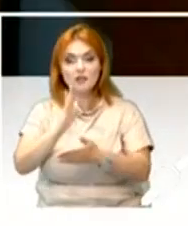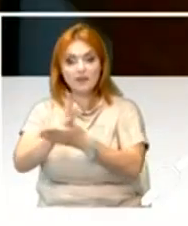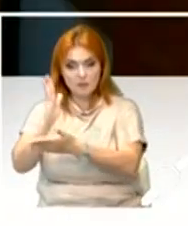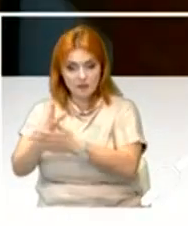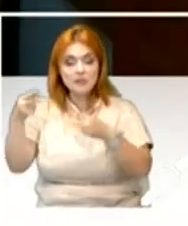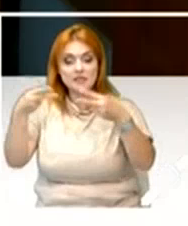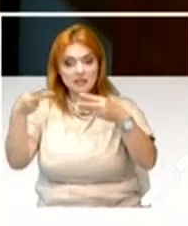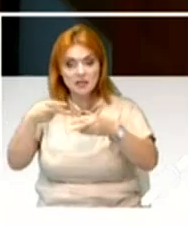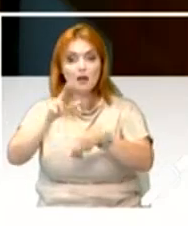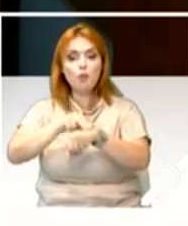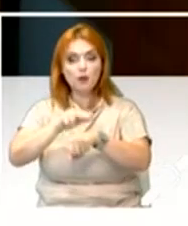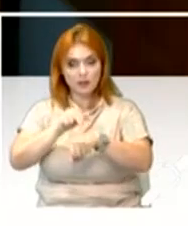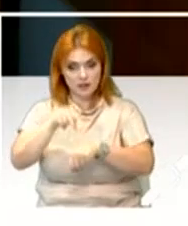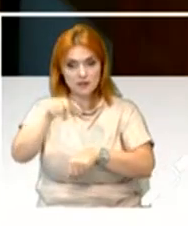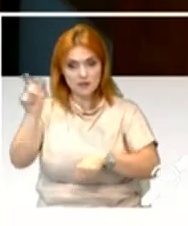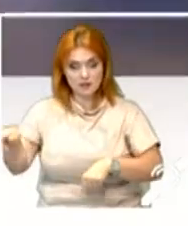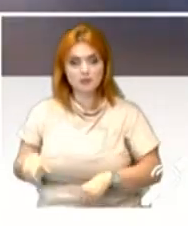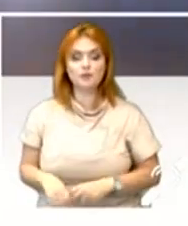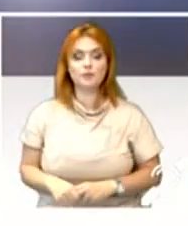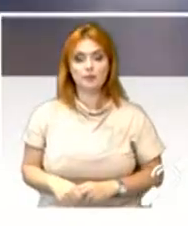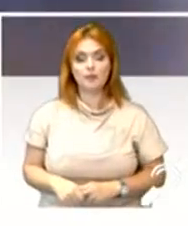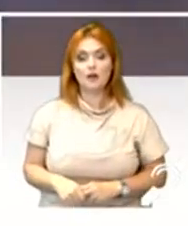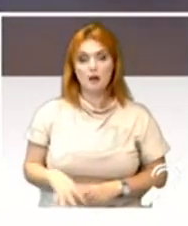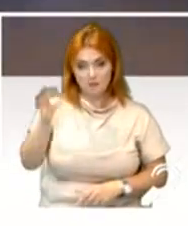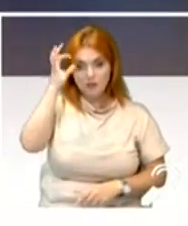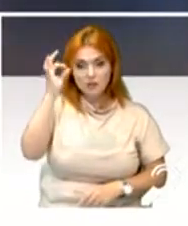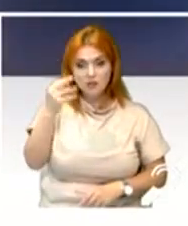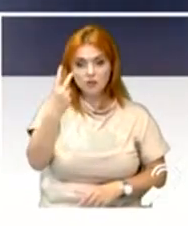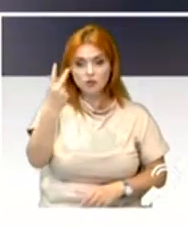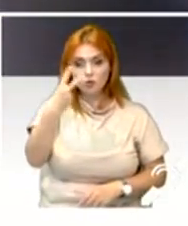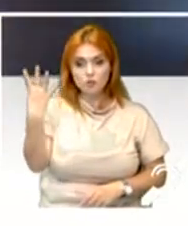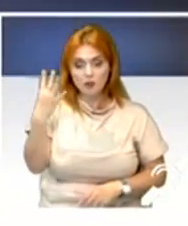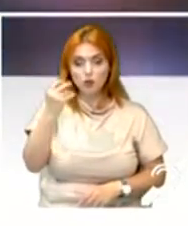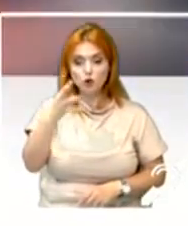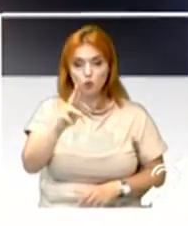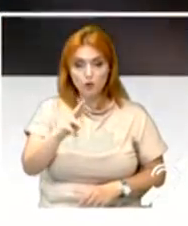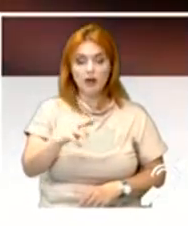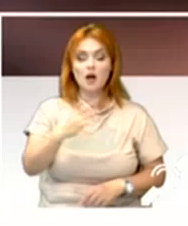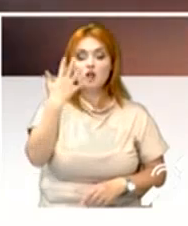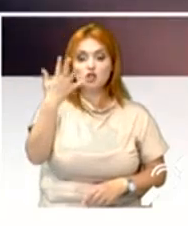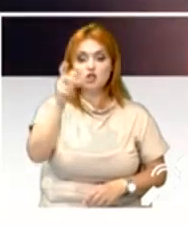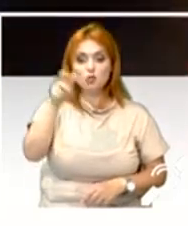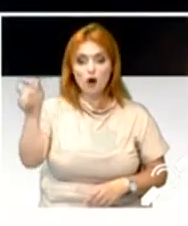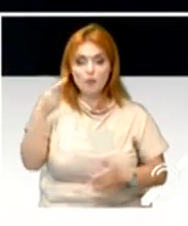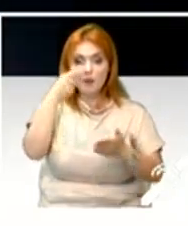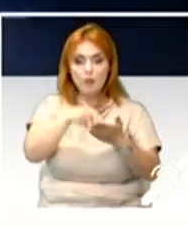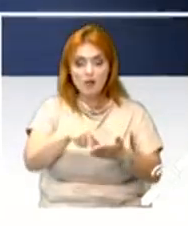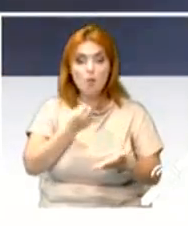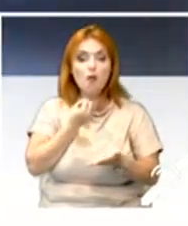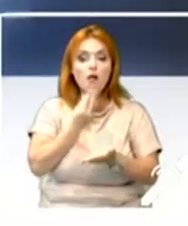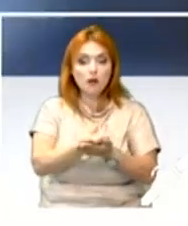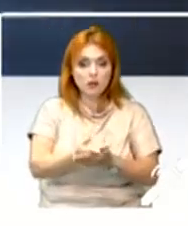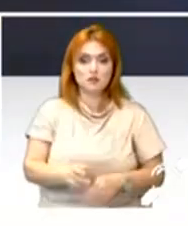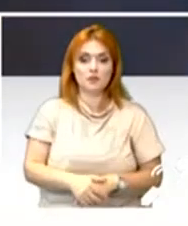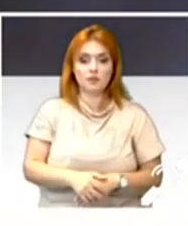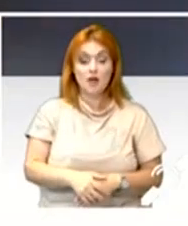O să luăm toate măsurile să nu se tergiversează. Reamintim că pe 24 iulie, 5 oameni au ajuns la spital după ce mașinile în care se aflau